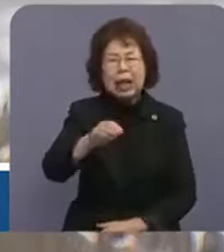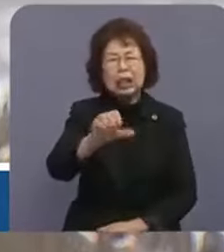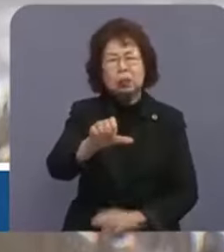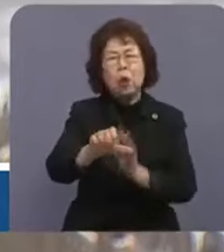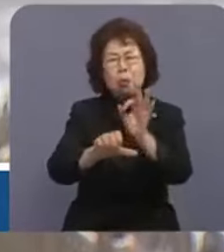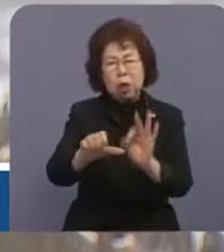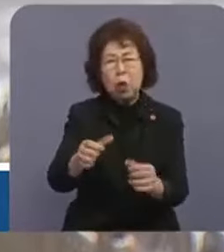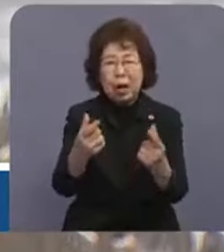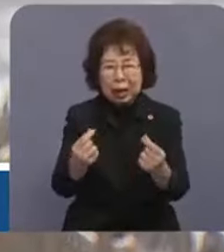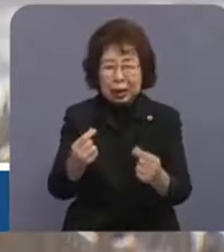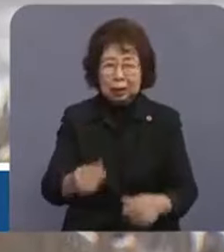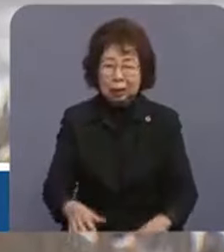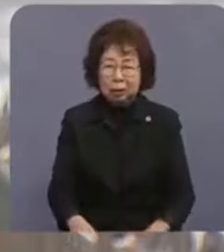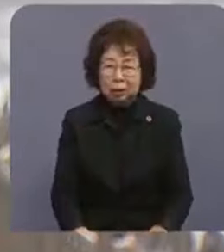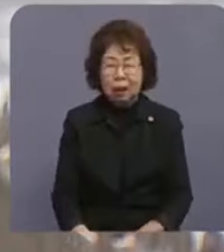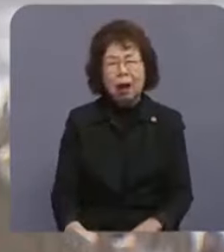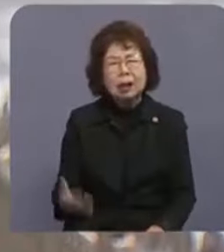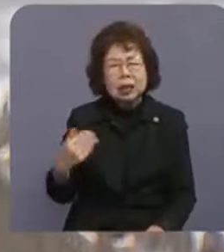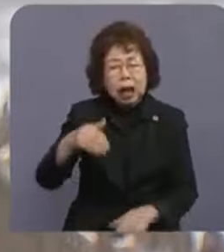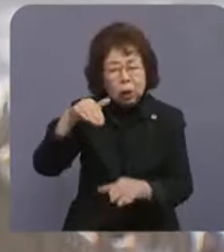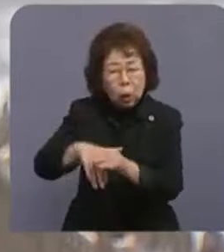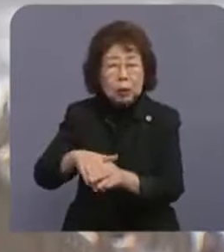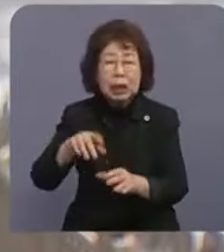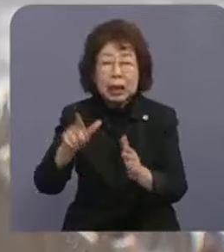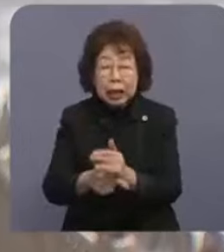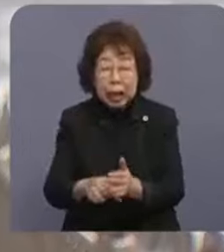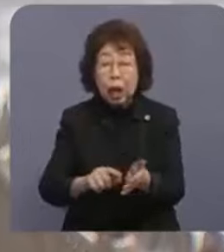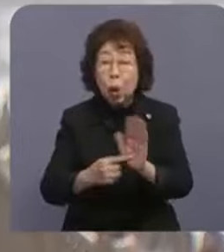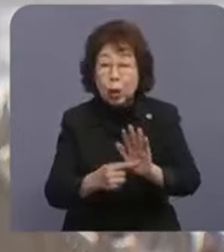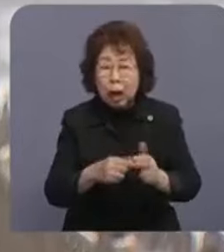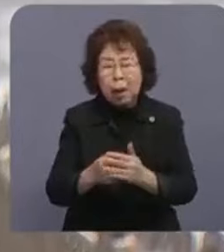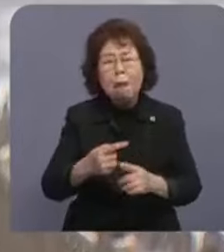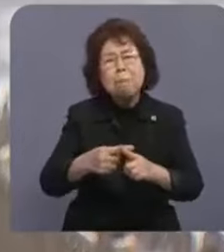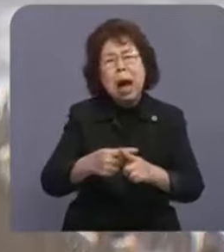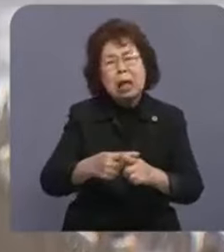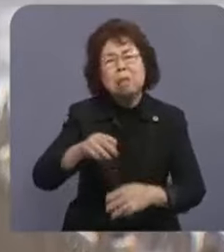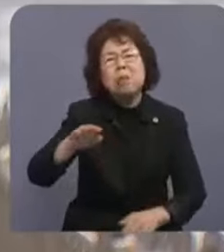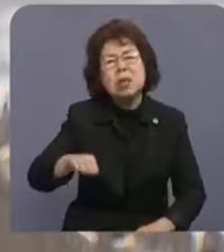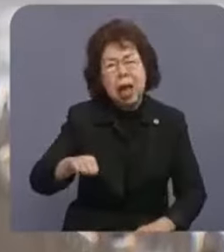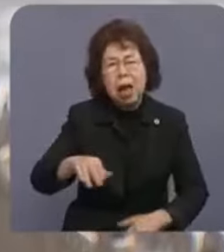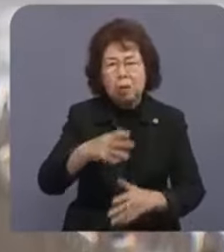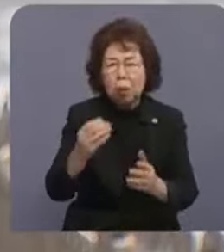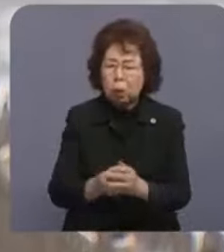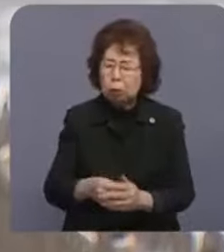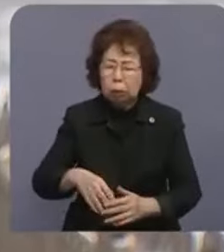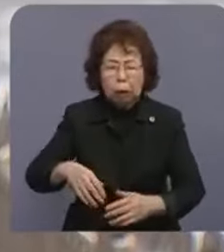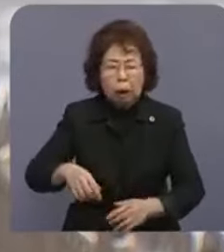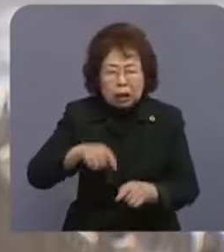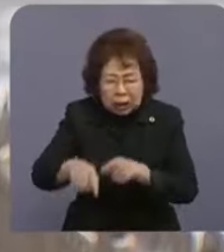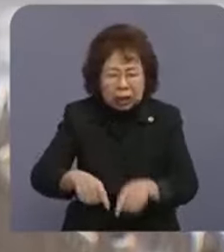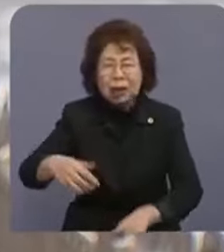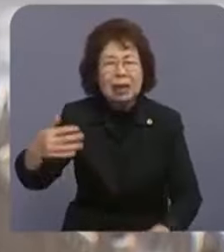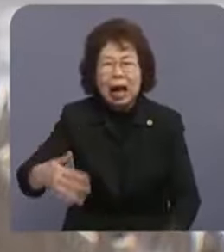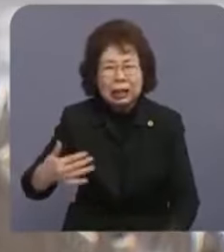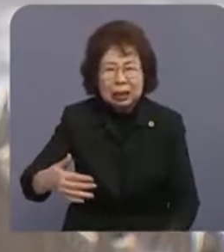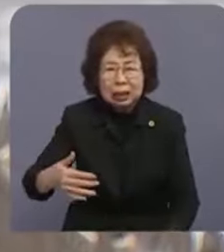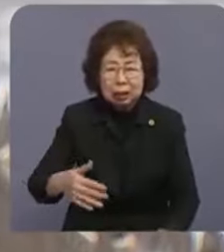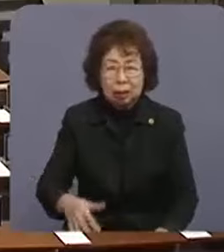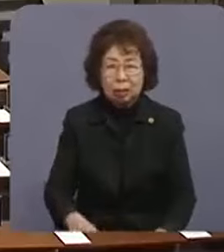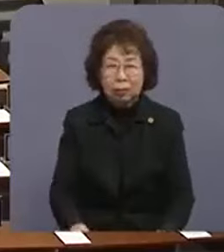45% 정도인데요. 지난 총선 때 4건 공약의 절반 이상을 아직 지키지 않았다는